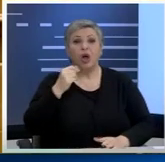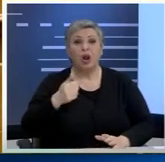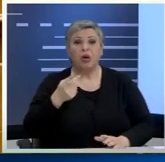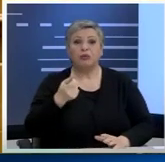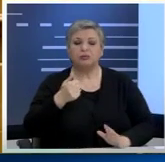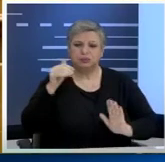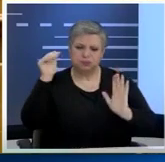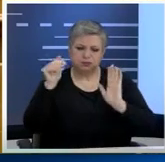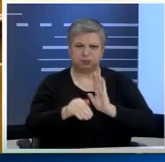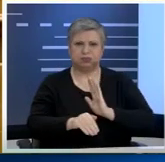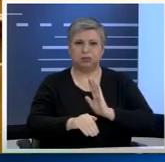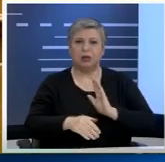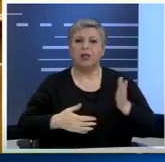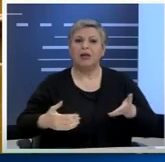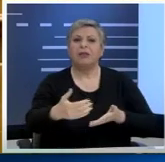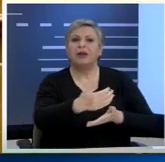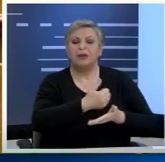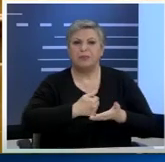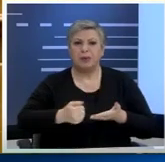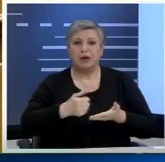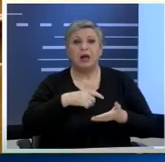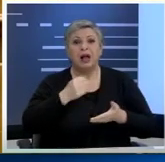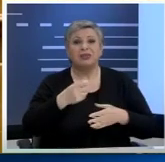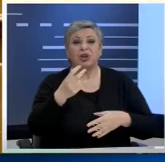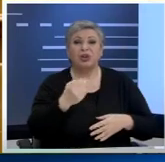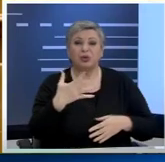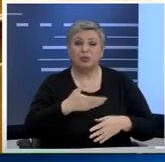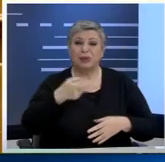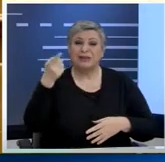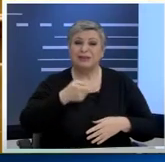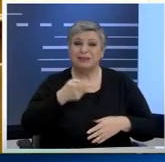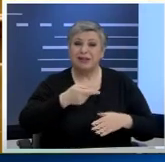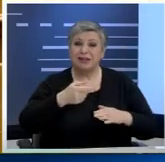ΑΕΠ είχε ήδη υποχωρήσει κατά 25%.